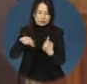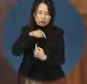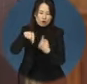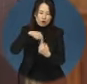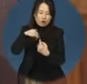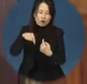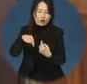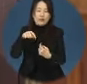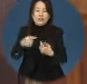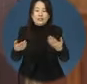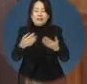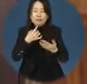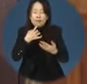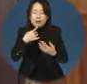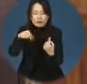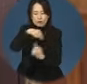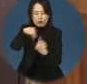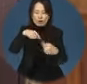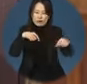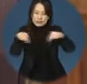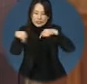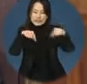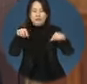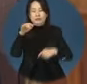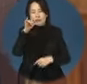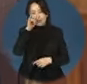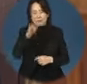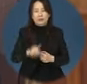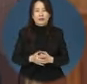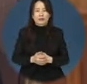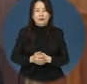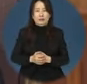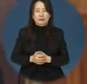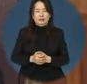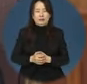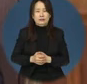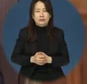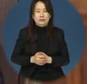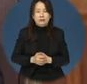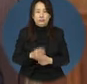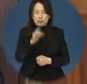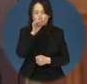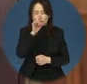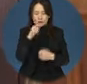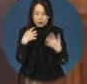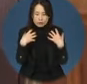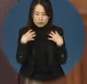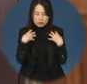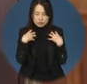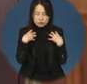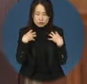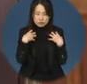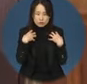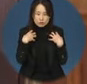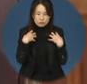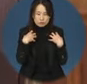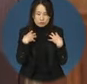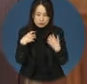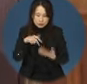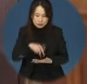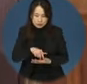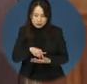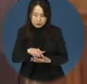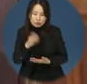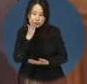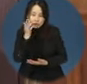울산 경남의 모두가 효력을 주어지고 게 더 중요한 것은 중앙부처 입장에서는 그 돈 울산 마늘 상대하던